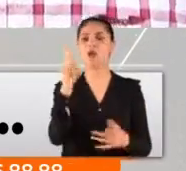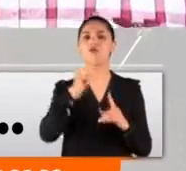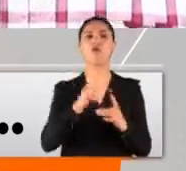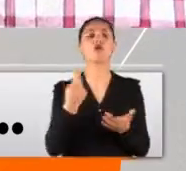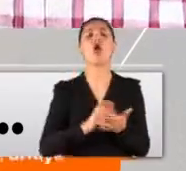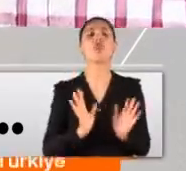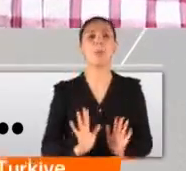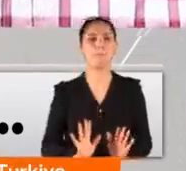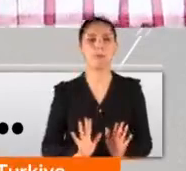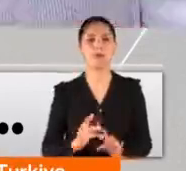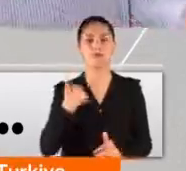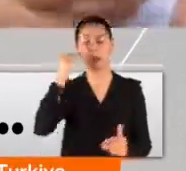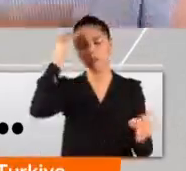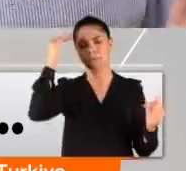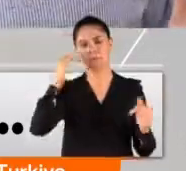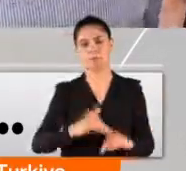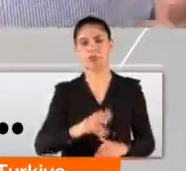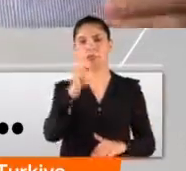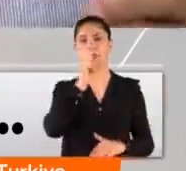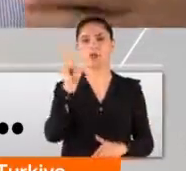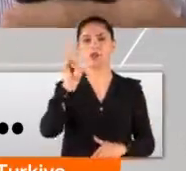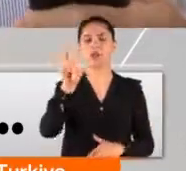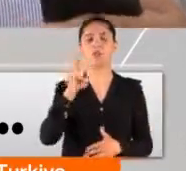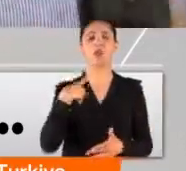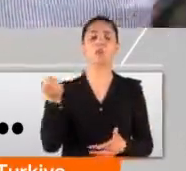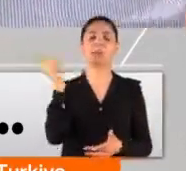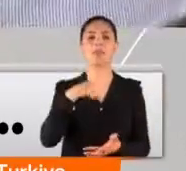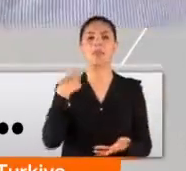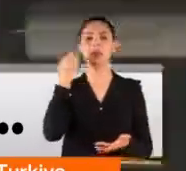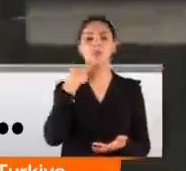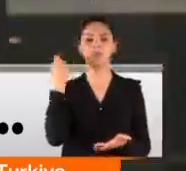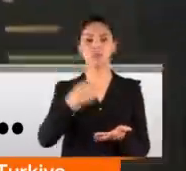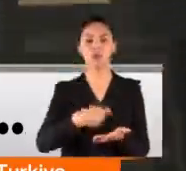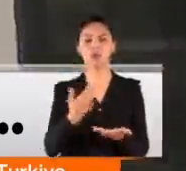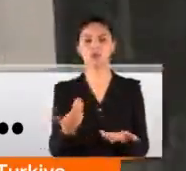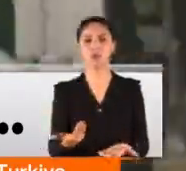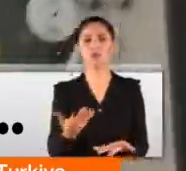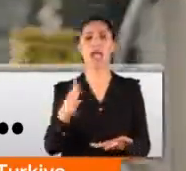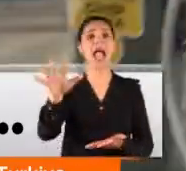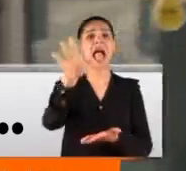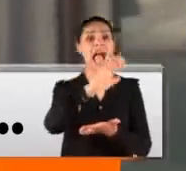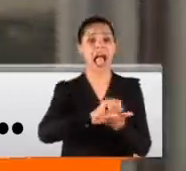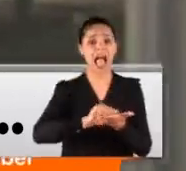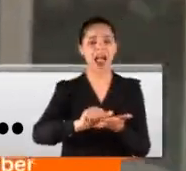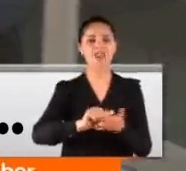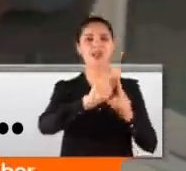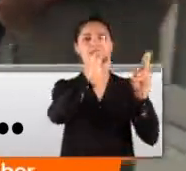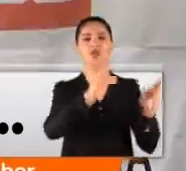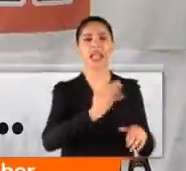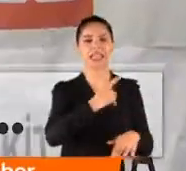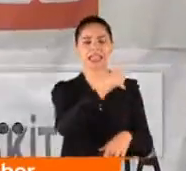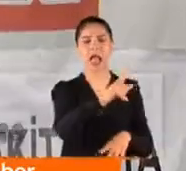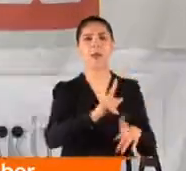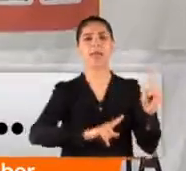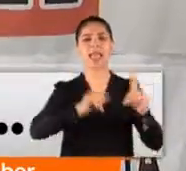fatura ödenmemiş. Şu anda mağduruz. 224 milyon binen yine borçluyuz. Ödüyoruz borcu. Aslında her şey eski işletme sahibinin